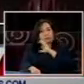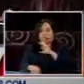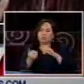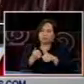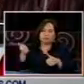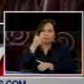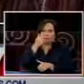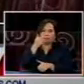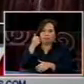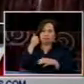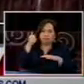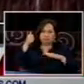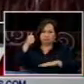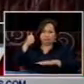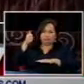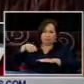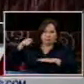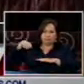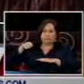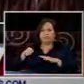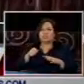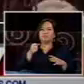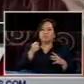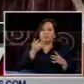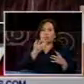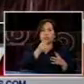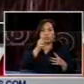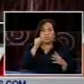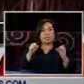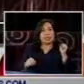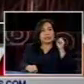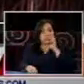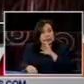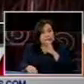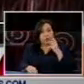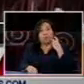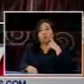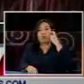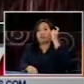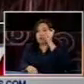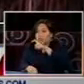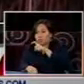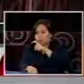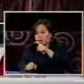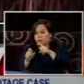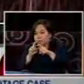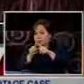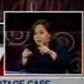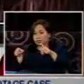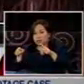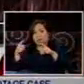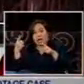at ibig nitong masunod yung order niya at hindi sinunod, ano ang gagawin ng isang Korte